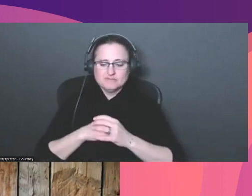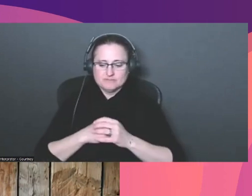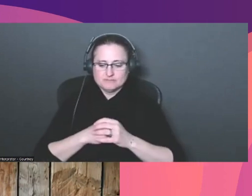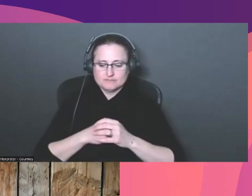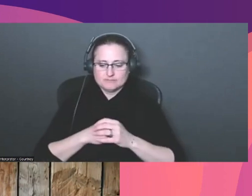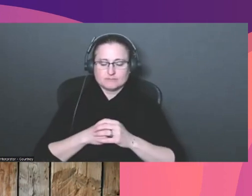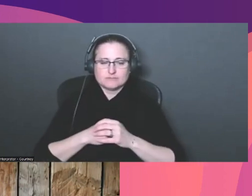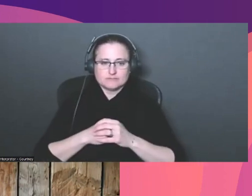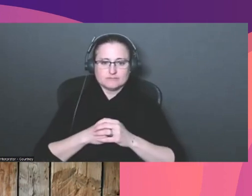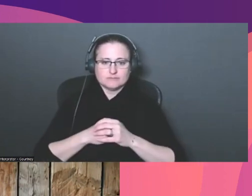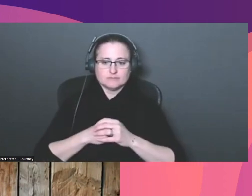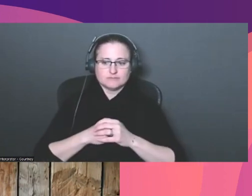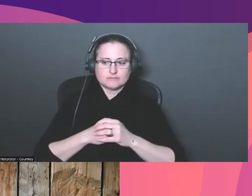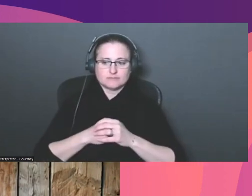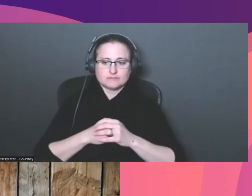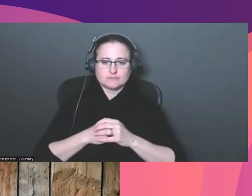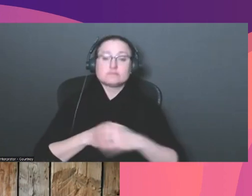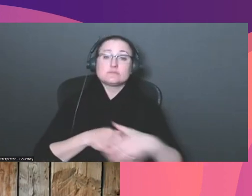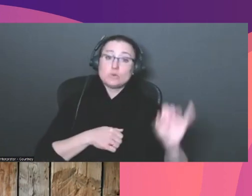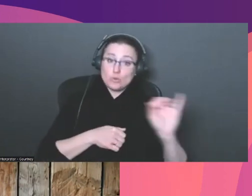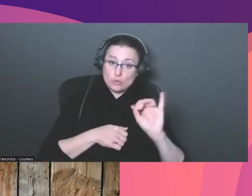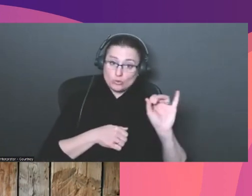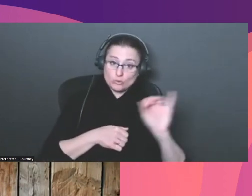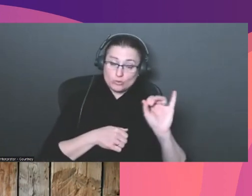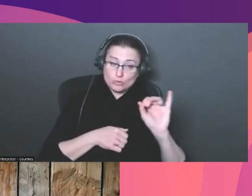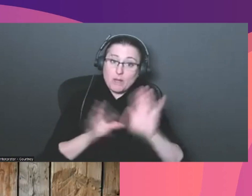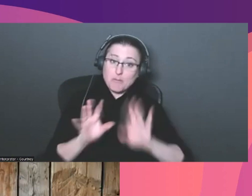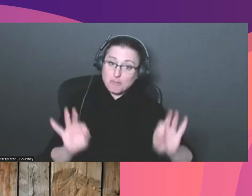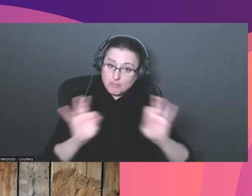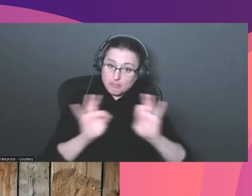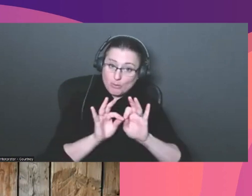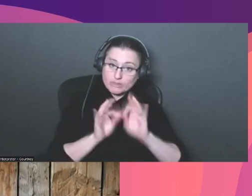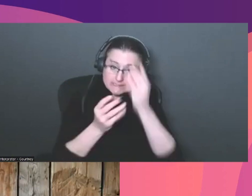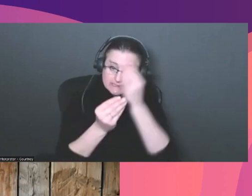cliniques. Il est aussi important de dire aux femmes,